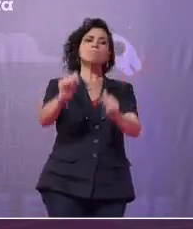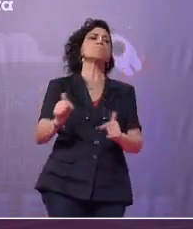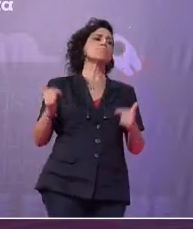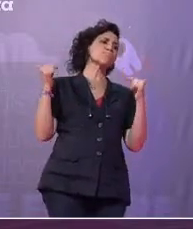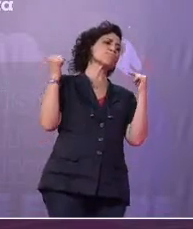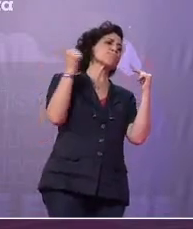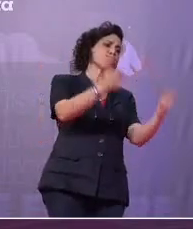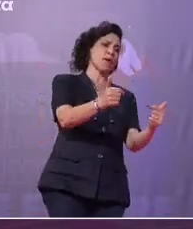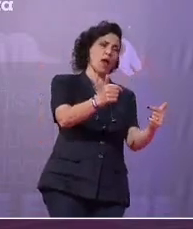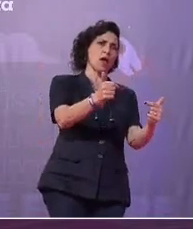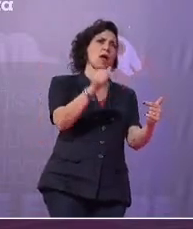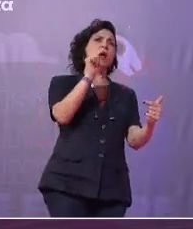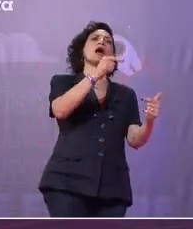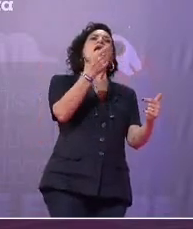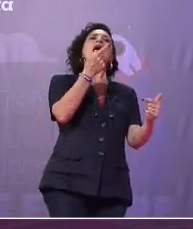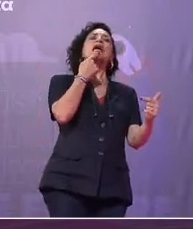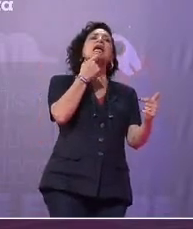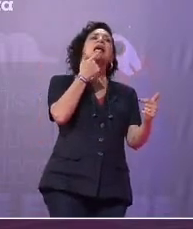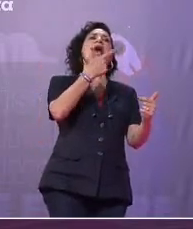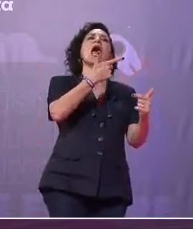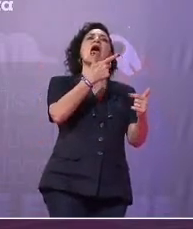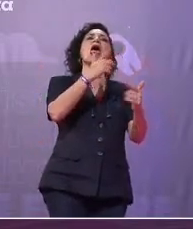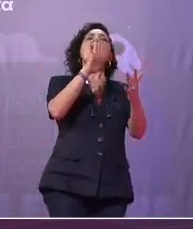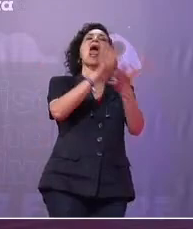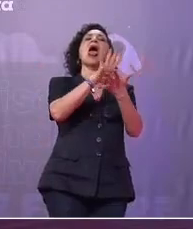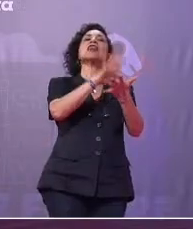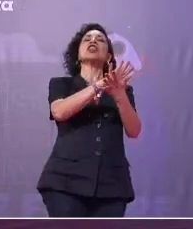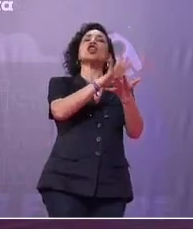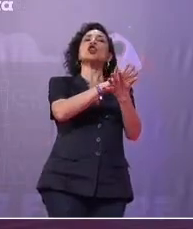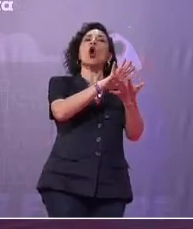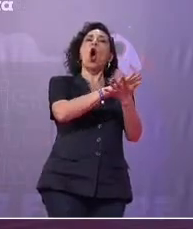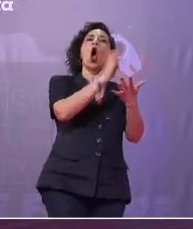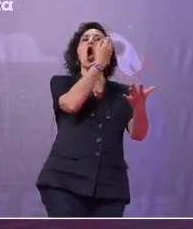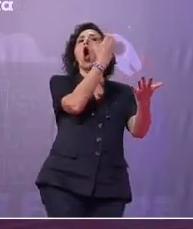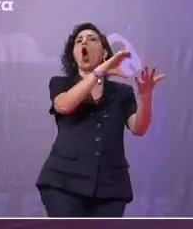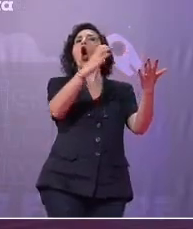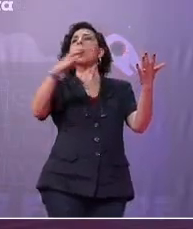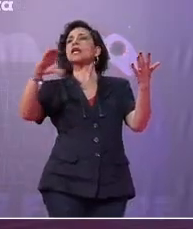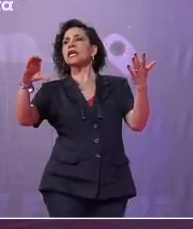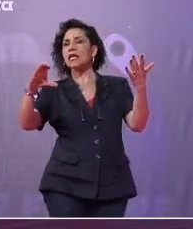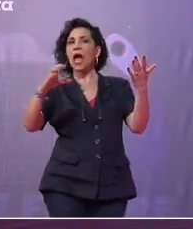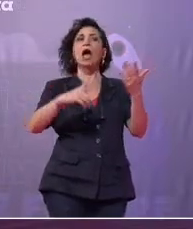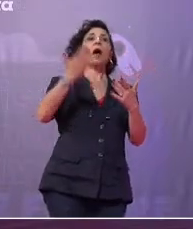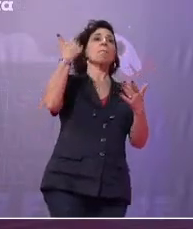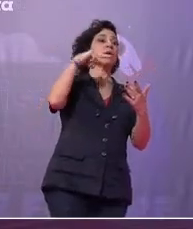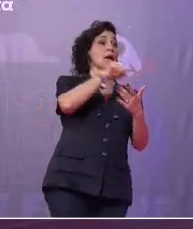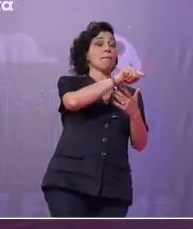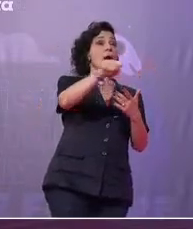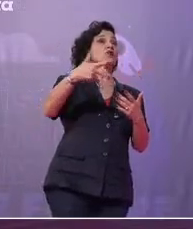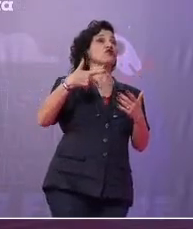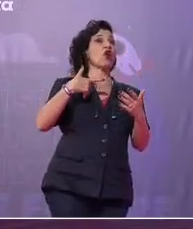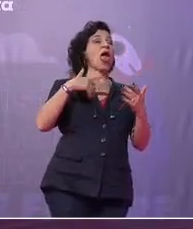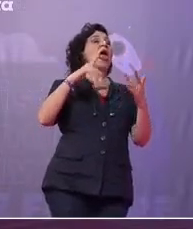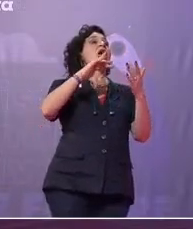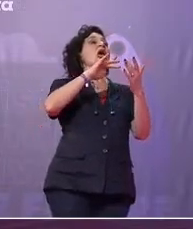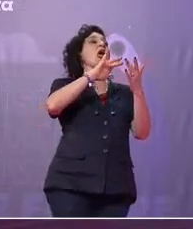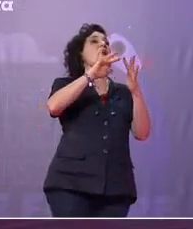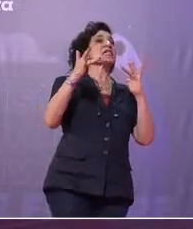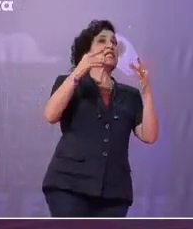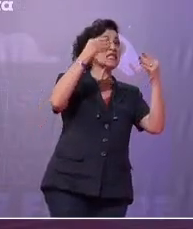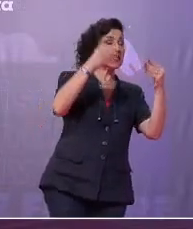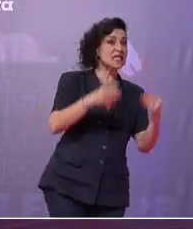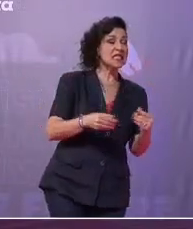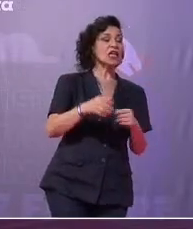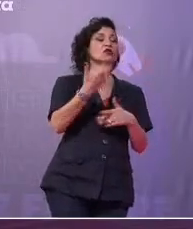avevano un sito per insegnare alle persone a scaricare i video su YouTube che adesso verranno completamente passati o a un sito